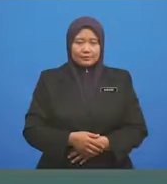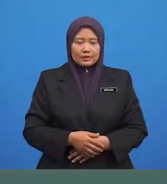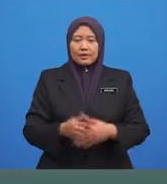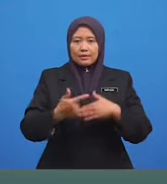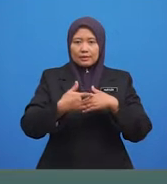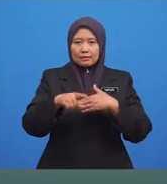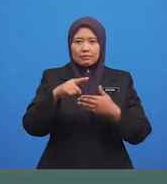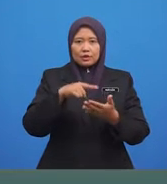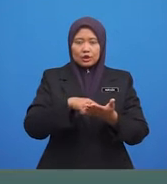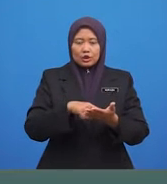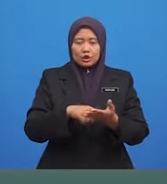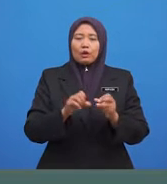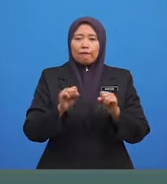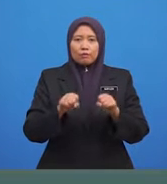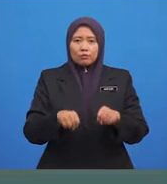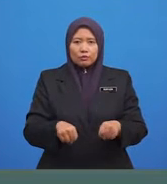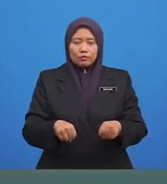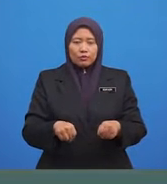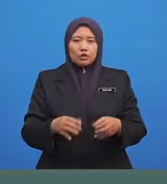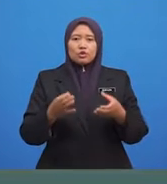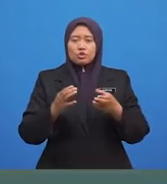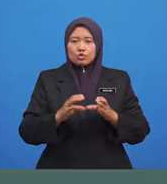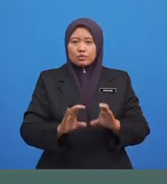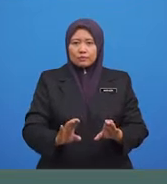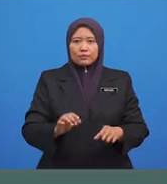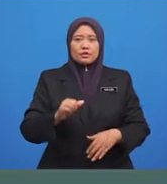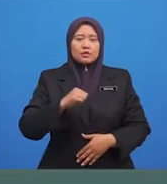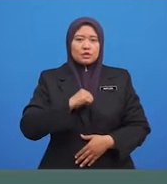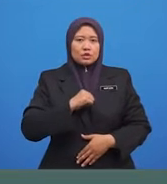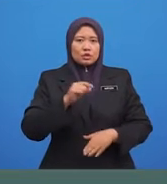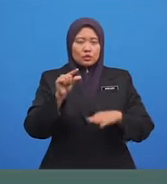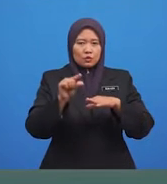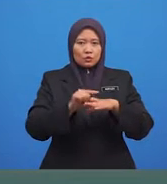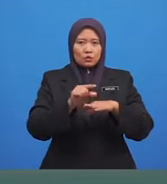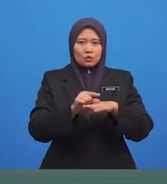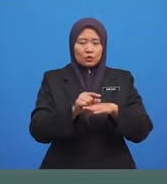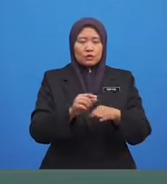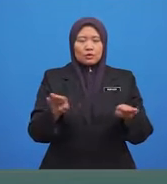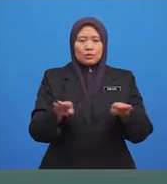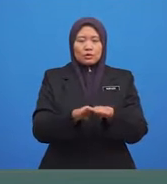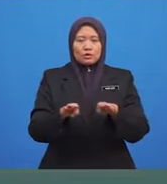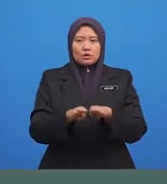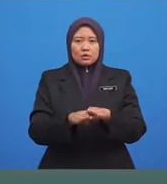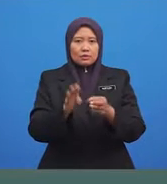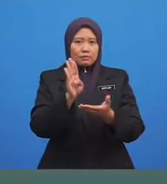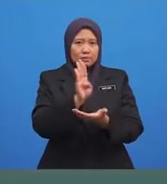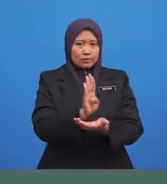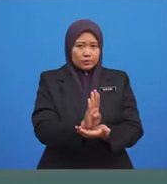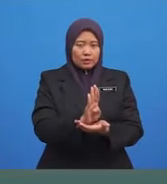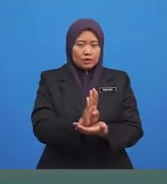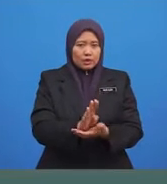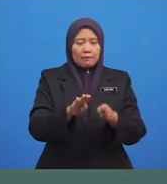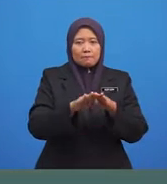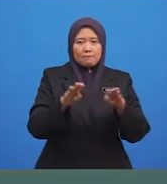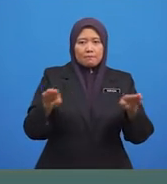Selepas ini, bolehlah mencuba sendiri menggunakan pelbagai bekas yang berbeza saiz,